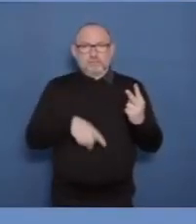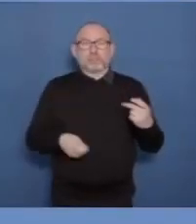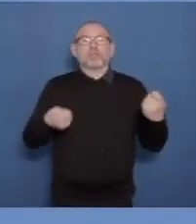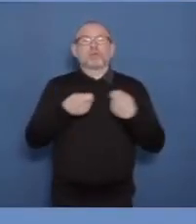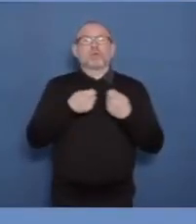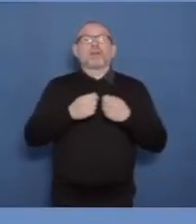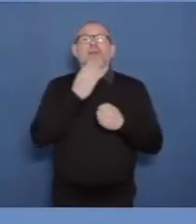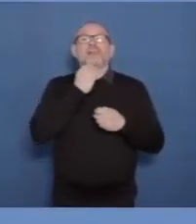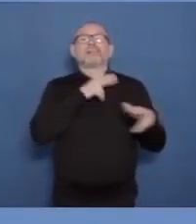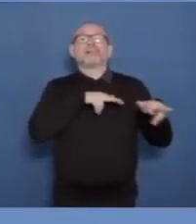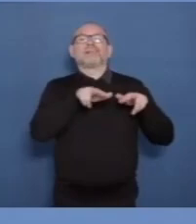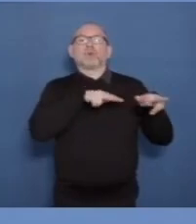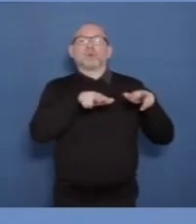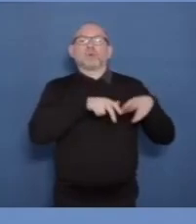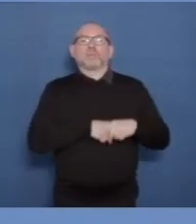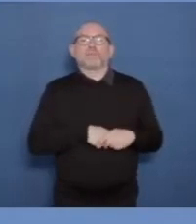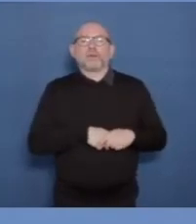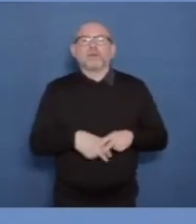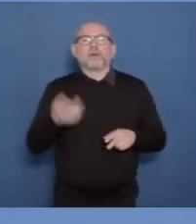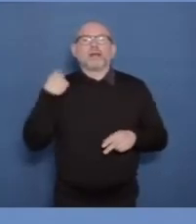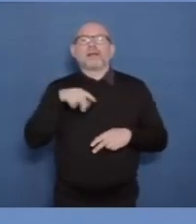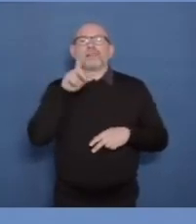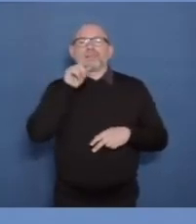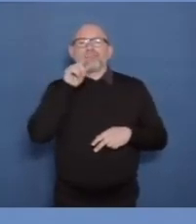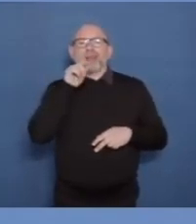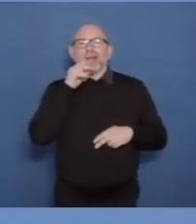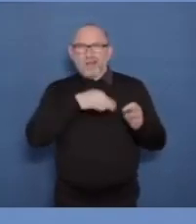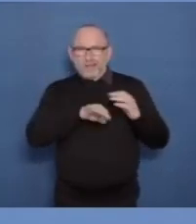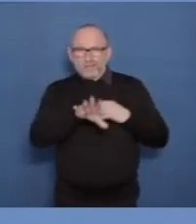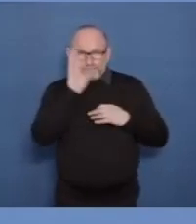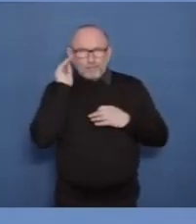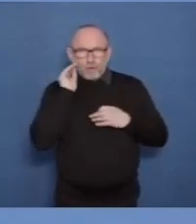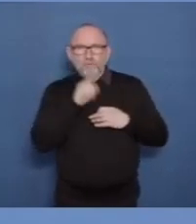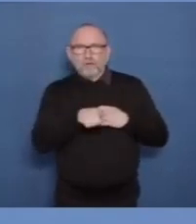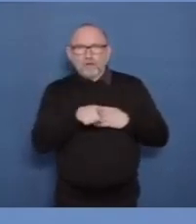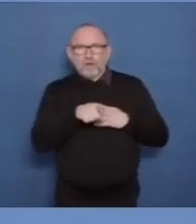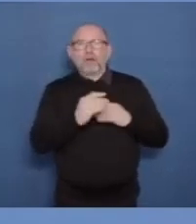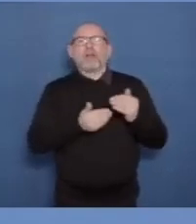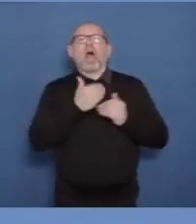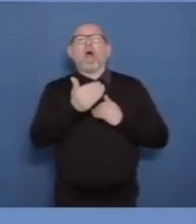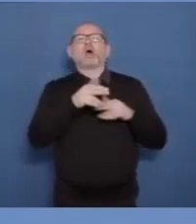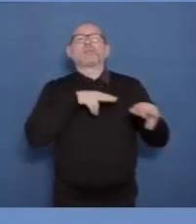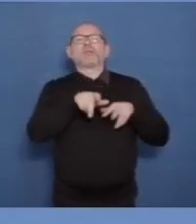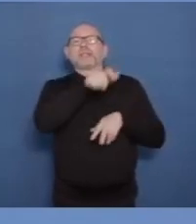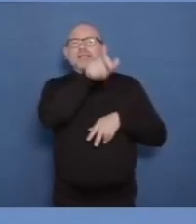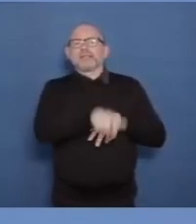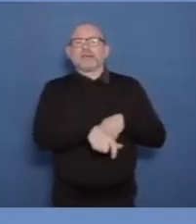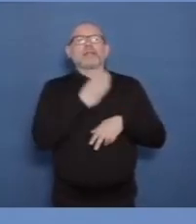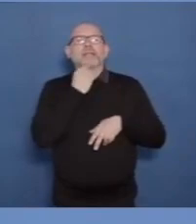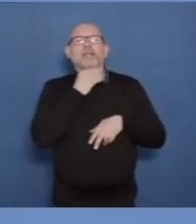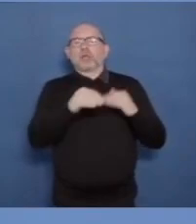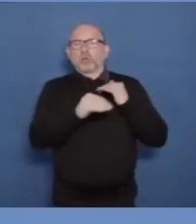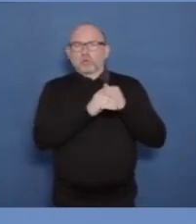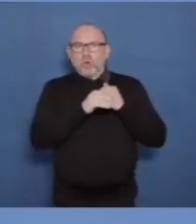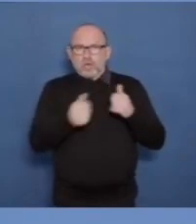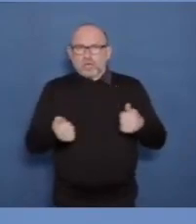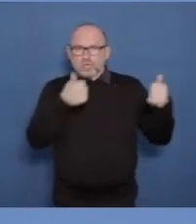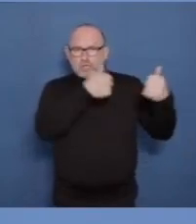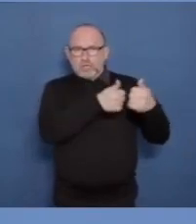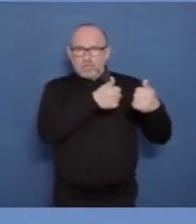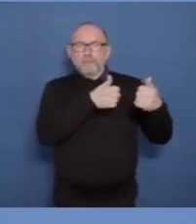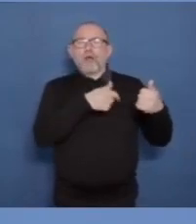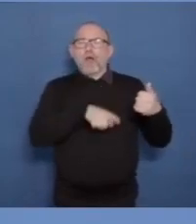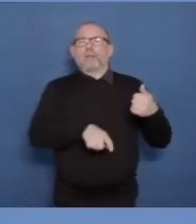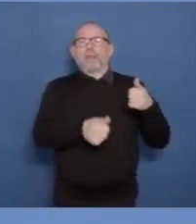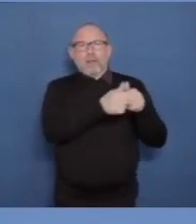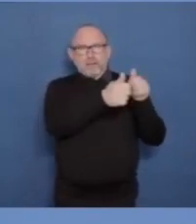der israelischen Regierung angeht. Sie haben vielleicht unserem Twitter-Kanal entnommen, dass der Außenminister unter anderem mit seinem israelischen Kollegen, aber auch mit verschiedensten